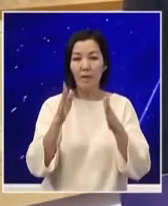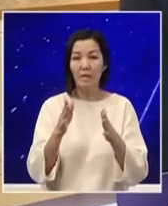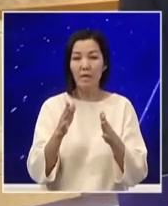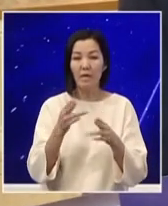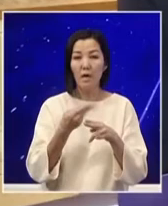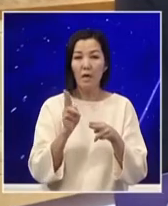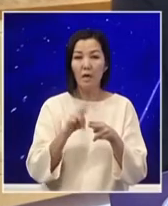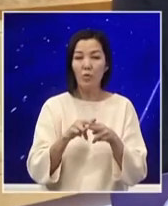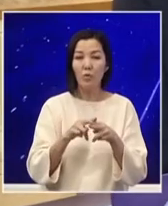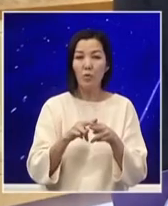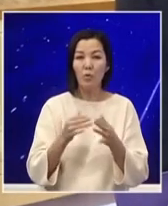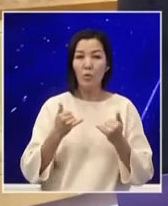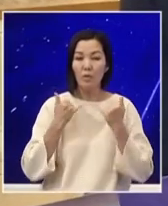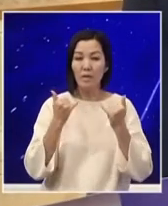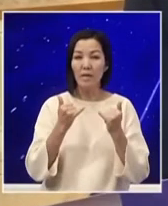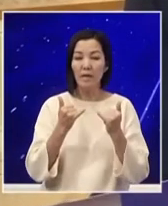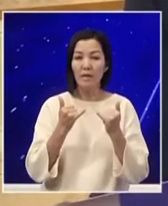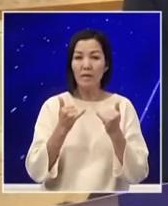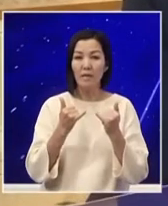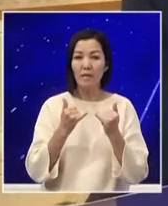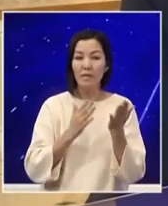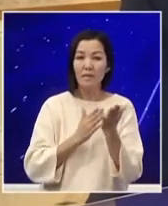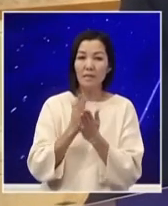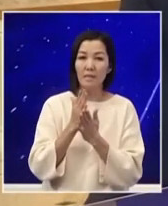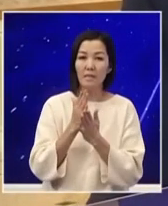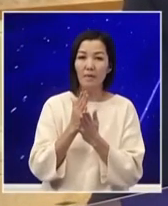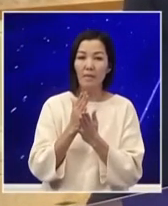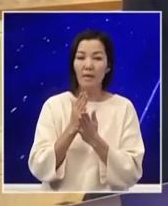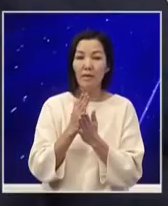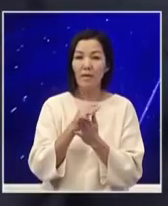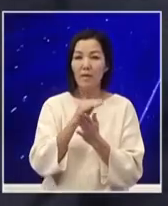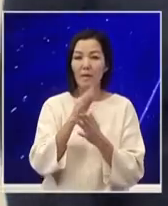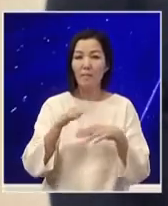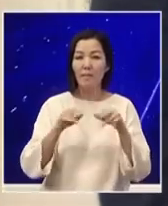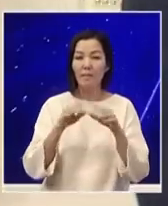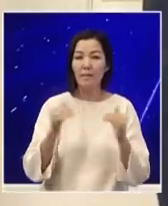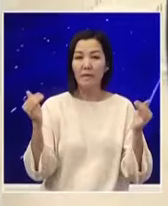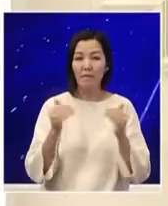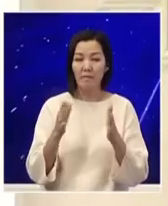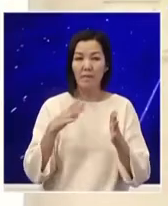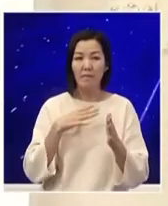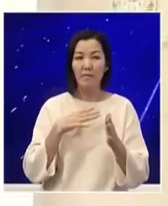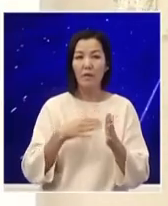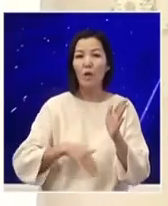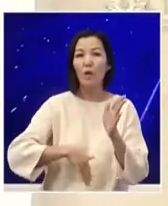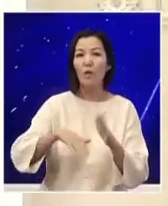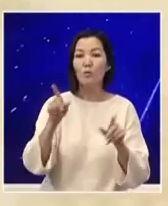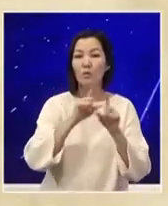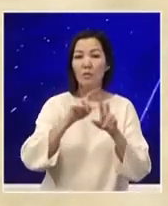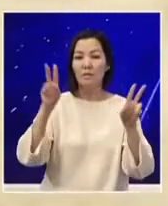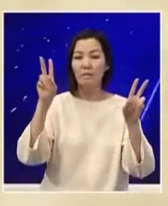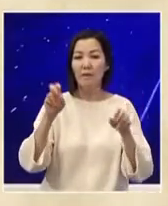которое уделяет системе нашей профтехобразования. Звание же «Лучший учитель года» удостоился